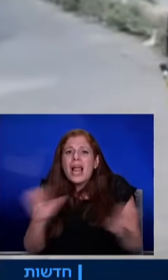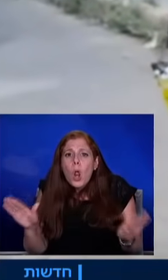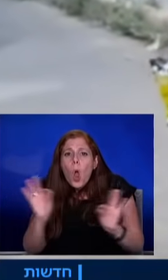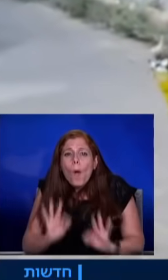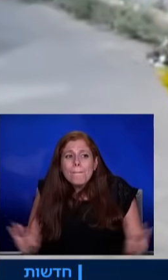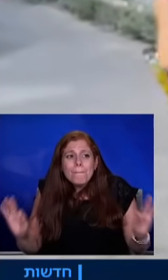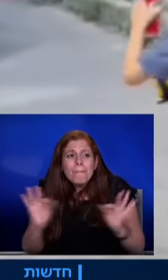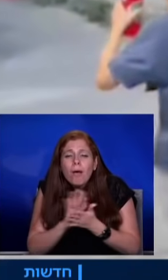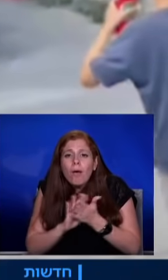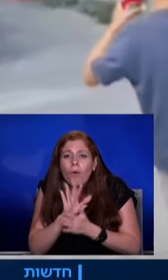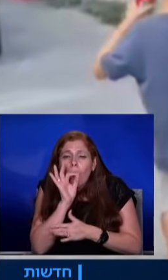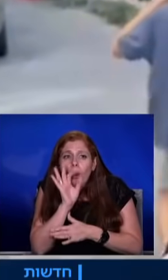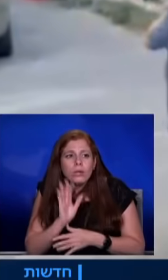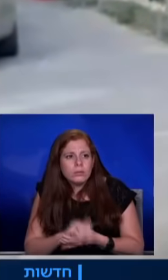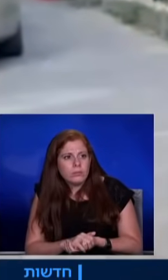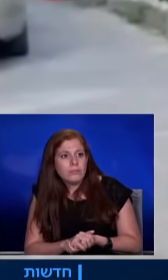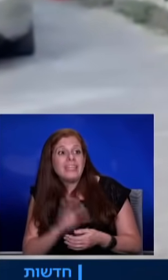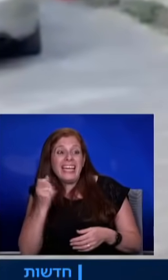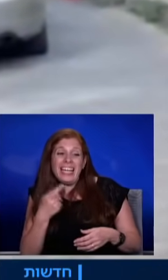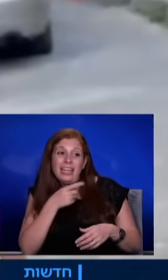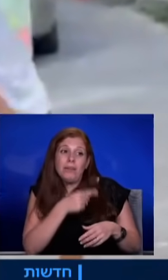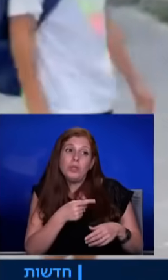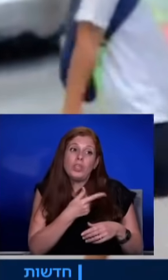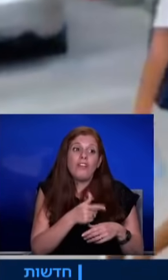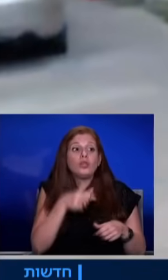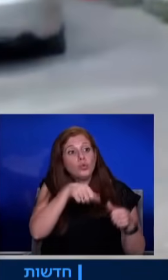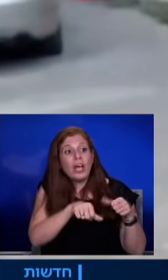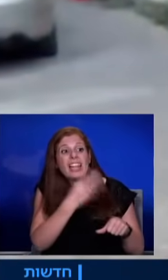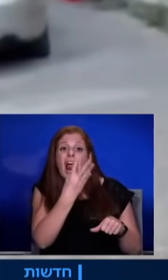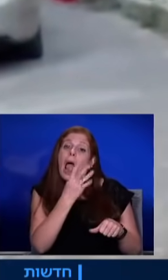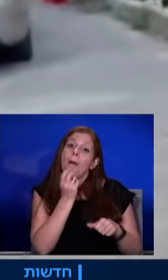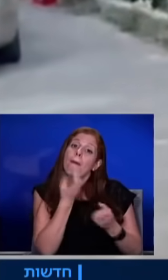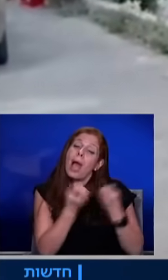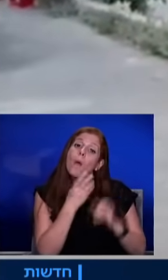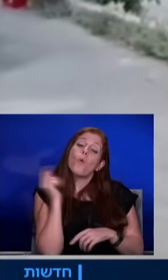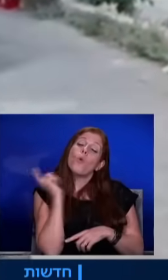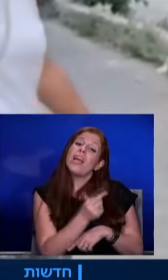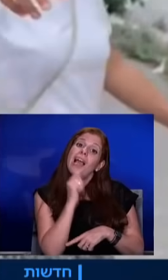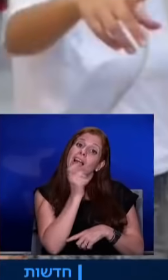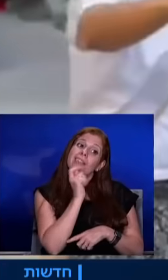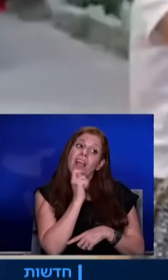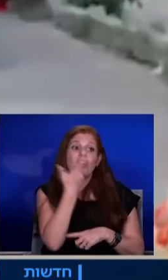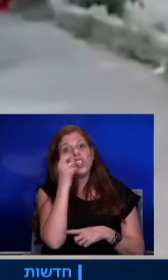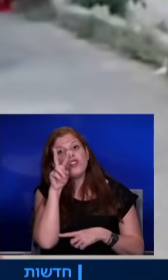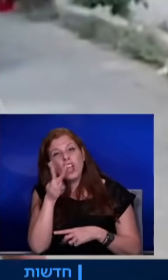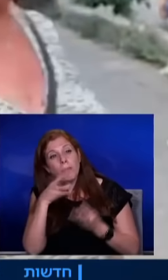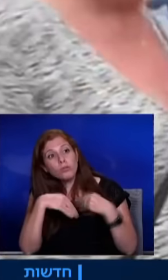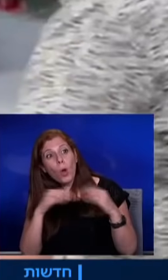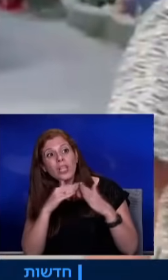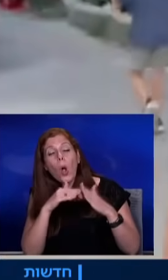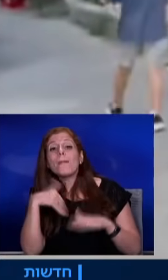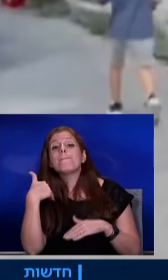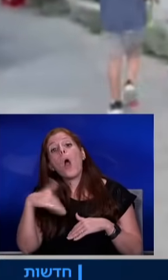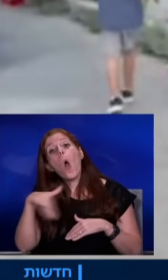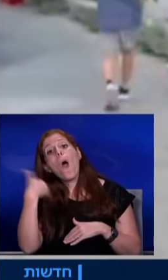בכלל לא בא. אם תעשה עליו כתבה שהוא שתה על 4 פרחים, אז הוא ירוץ להתראיין. אבל אם 32 משפחות גרות ברחוב עכשיו,